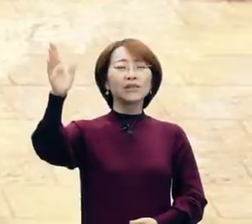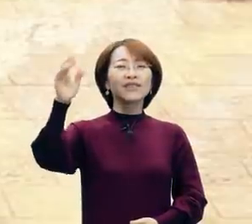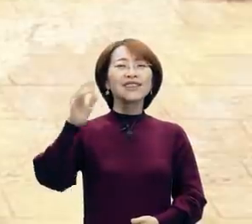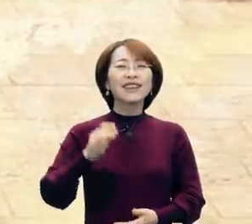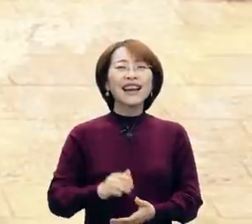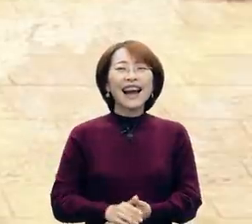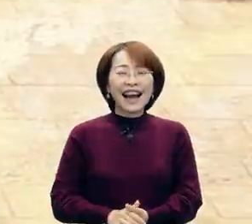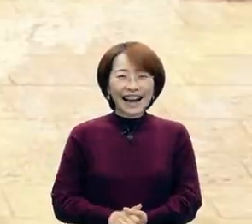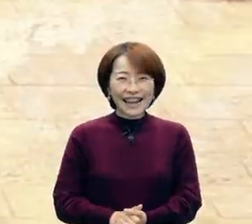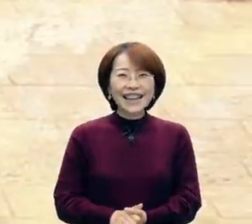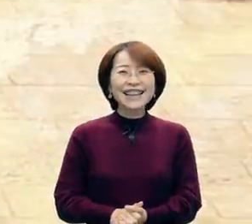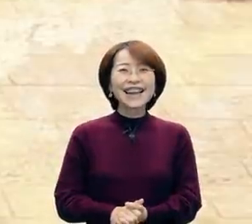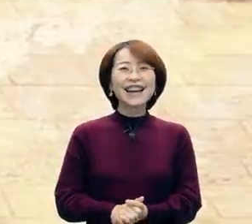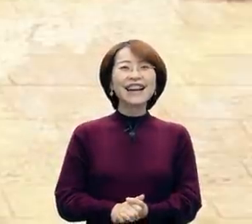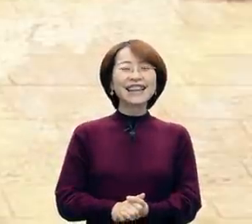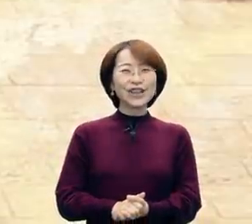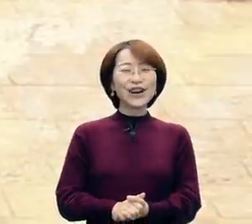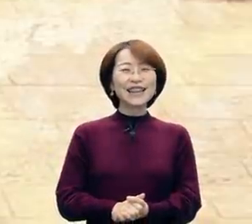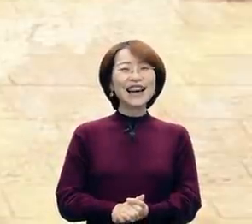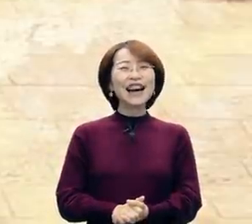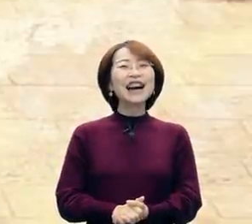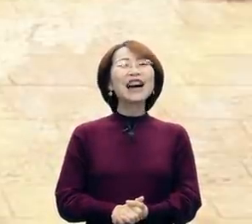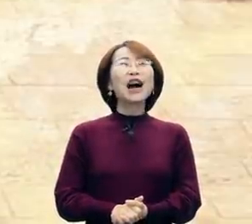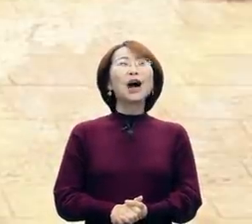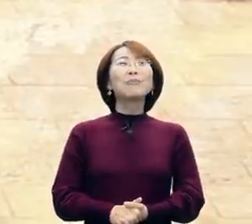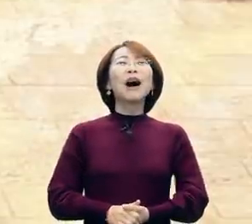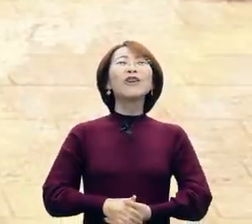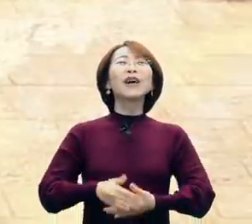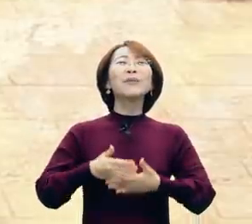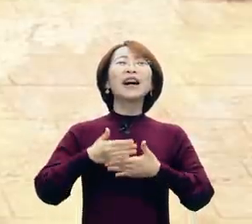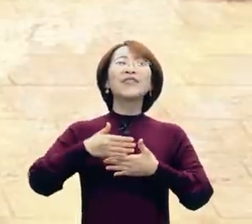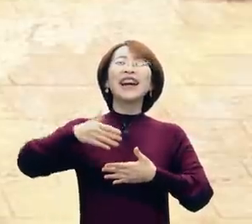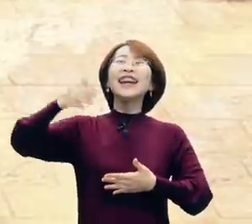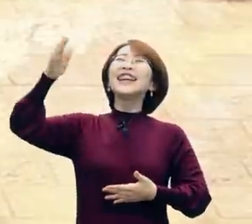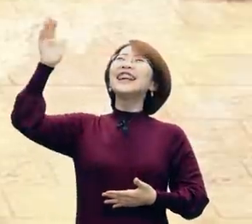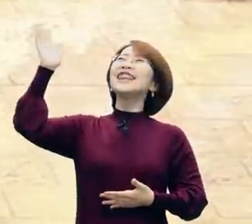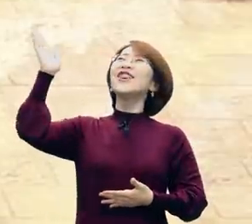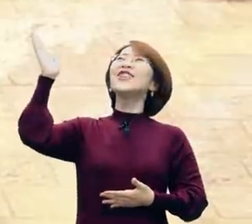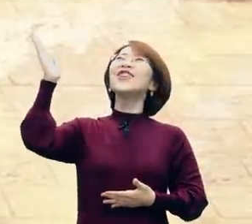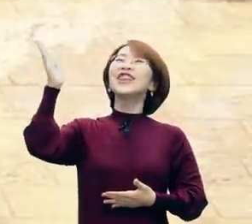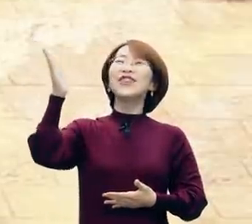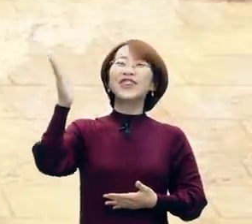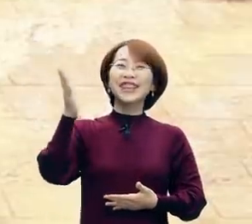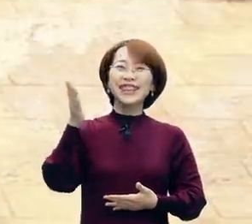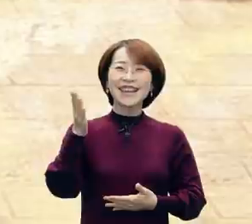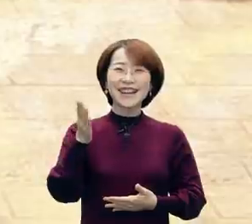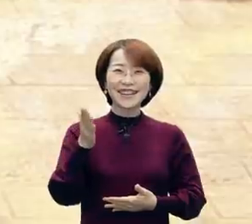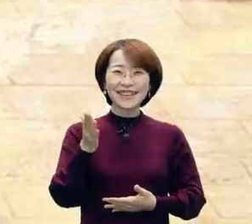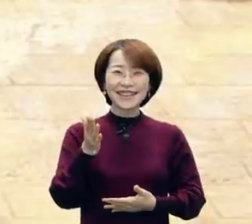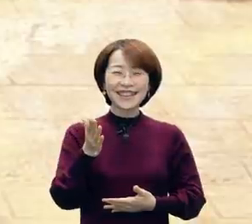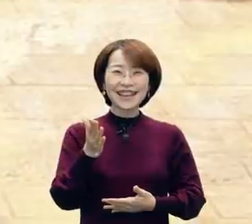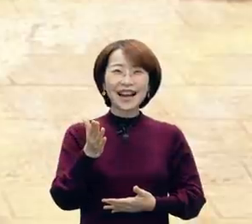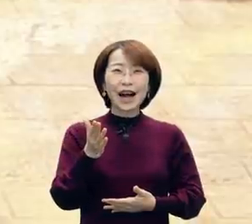아나니아가 기도하자 바울의 마음에 성령님이